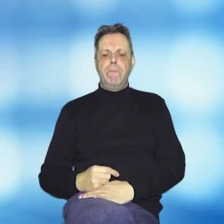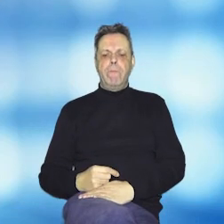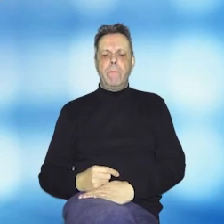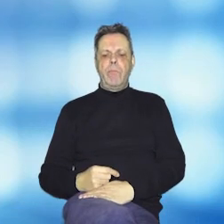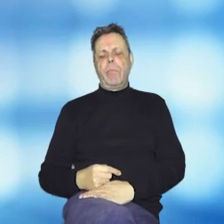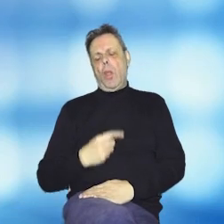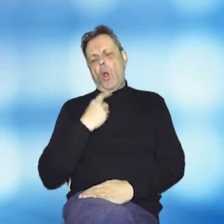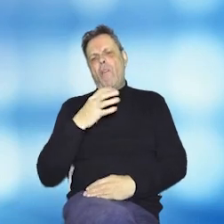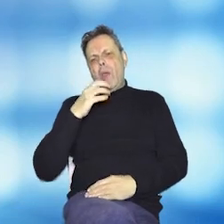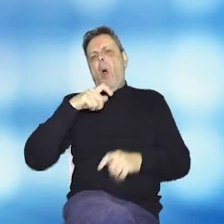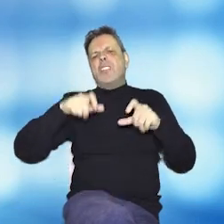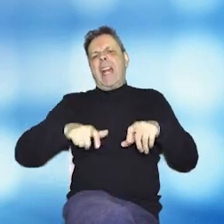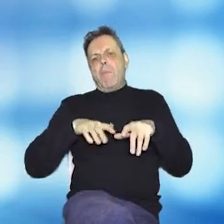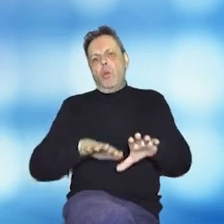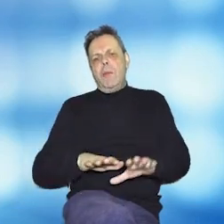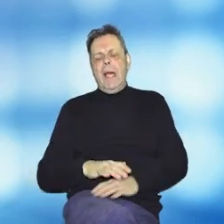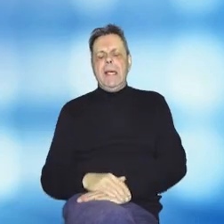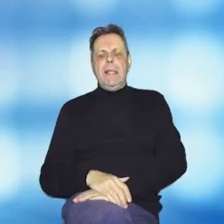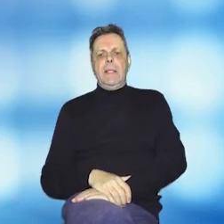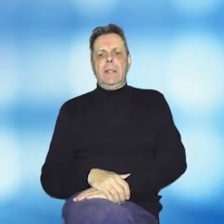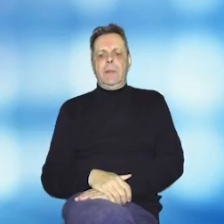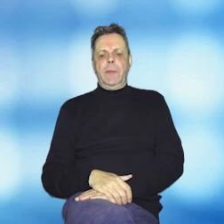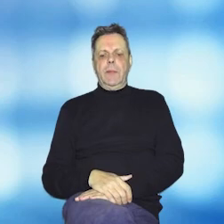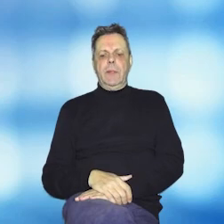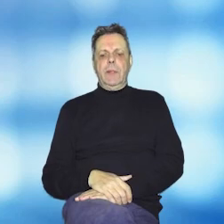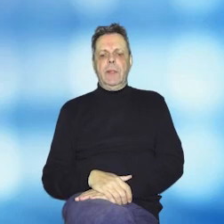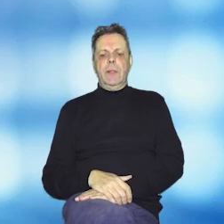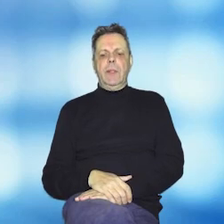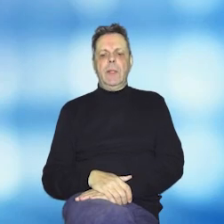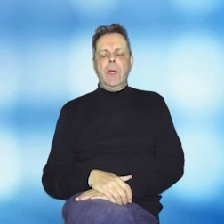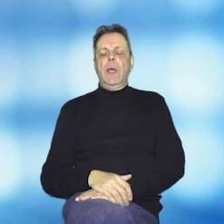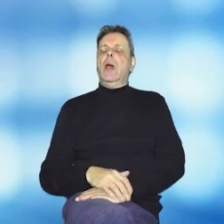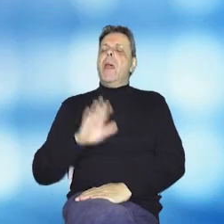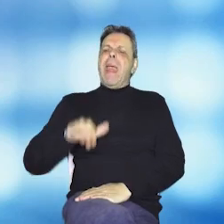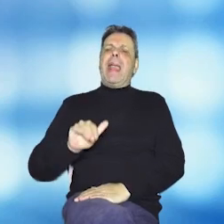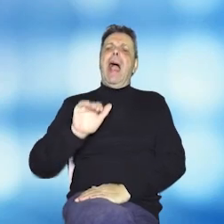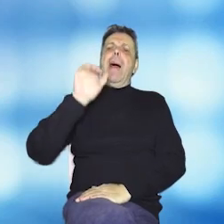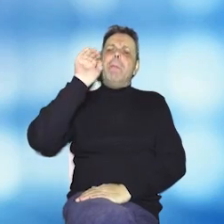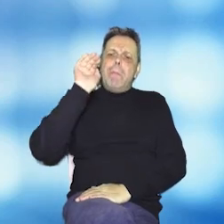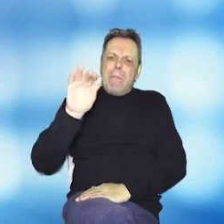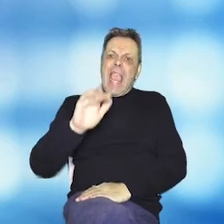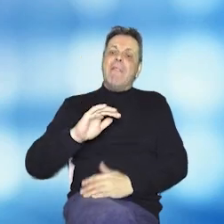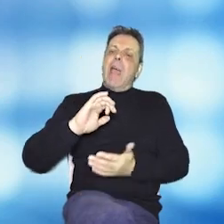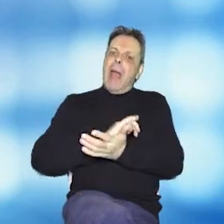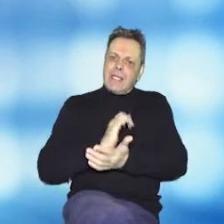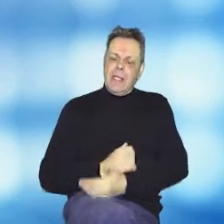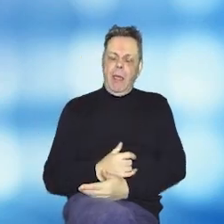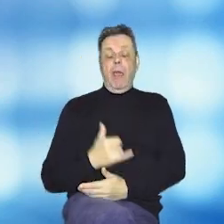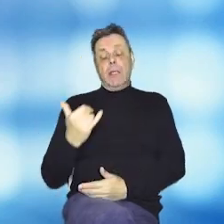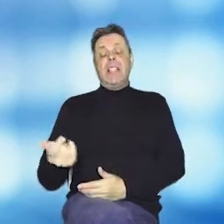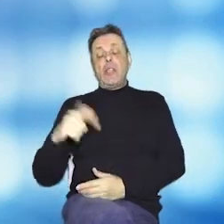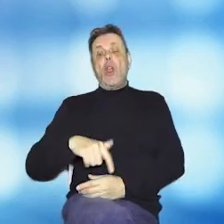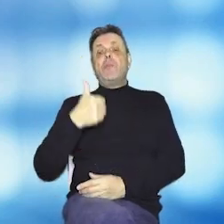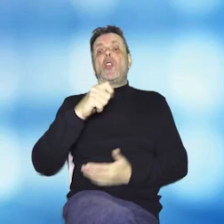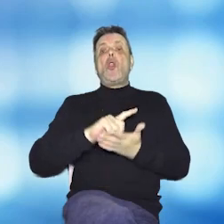Sad govorimo o starim, pa ću reći starije osobe, osnaživati da prijave nasilje kojem su izložene. E sad tu dolazimo do